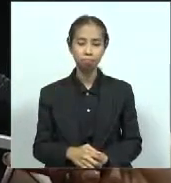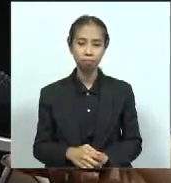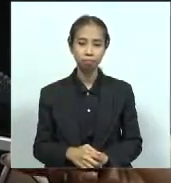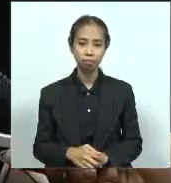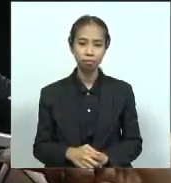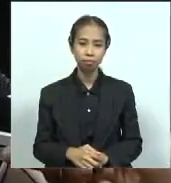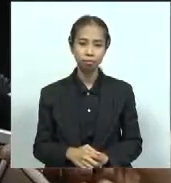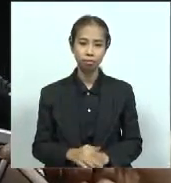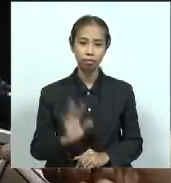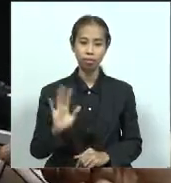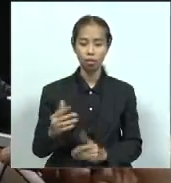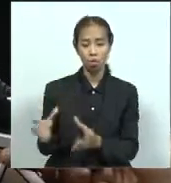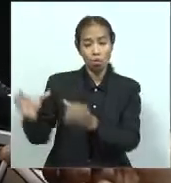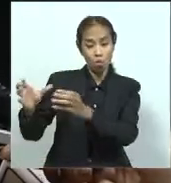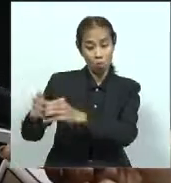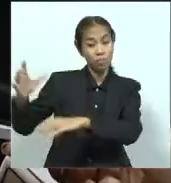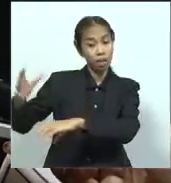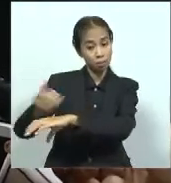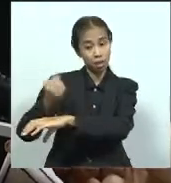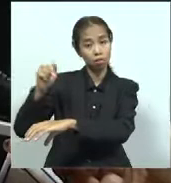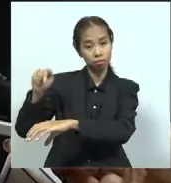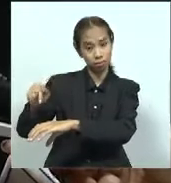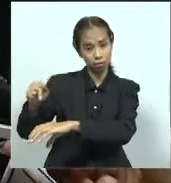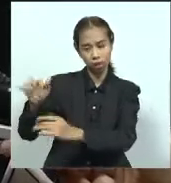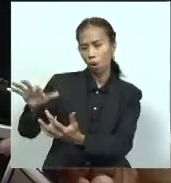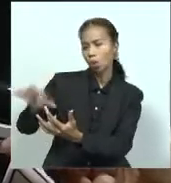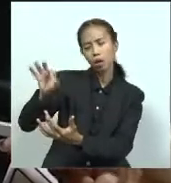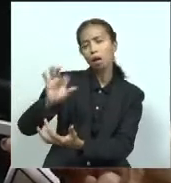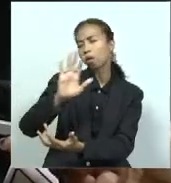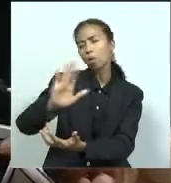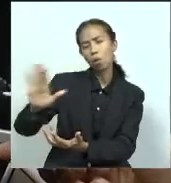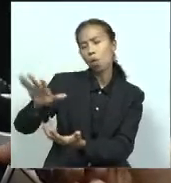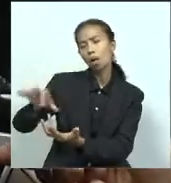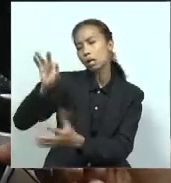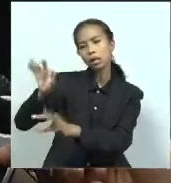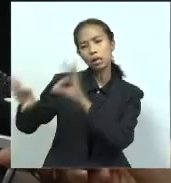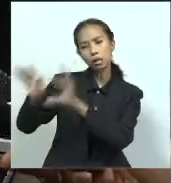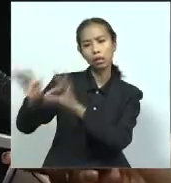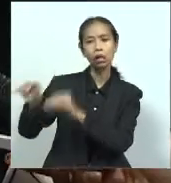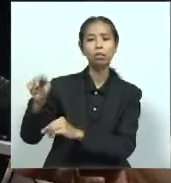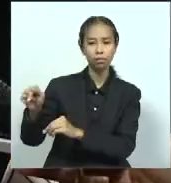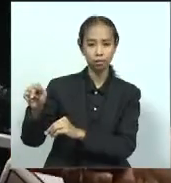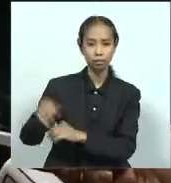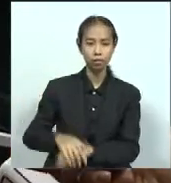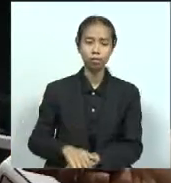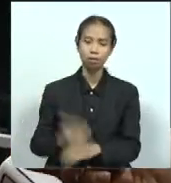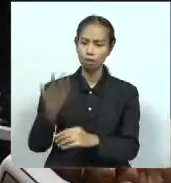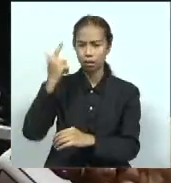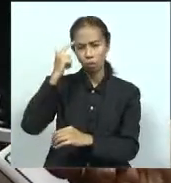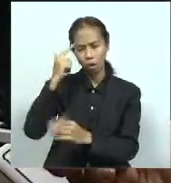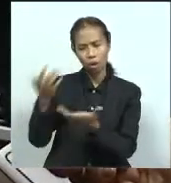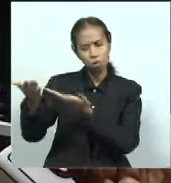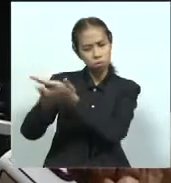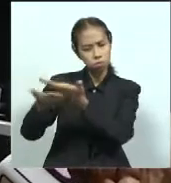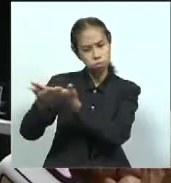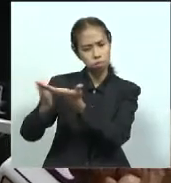ก็ต้องถือว่าพรรคเนี่ยเขาได้คัดมาแล้วนะครับก็คงจะพิจารณามาผ่านการพิจารณาม